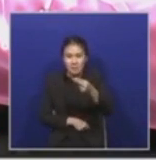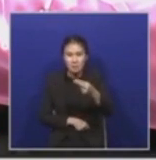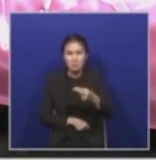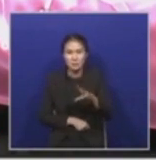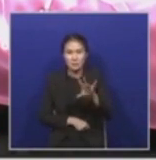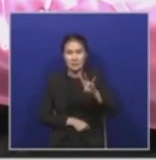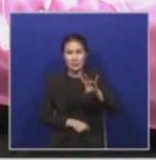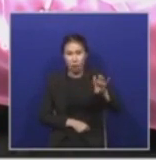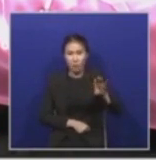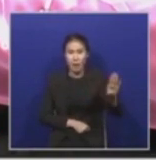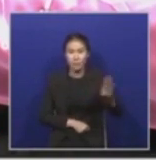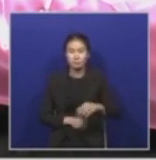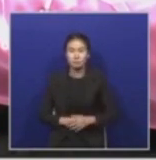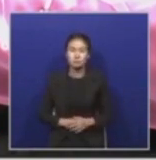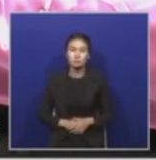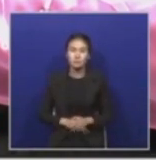60,700 บาทครับ